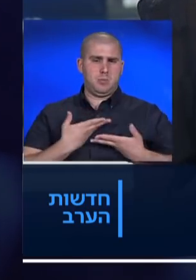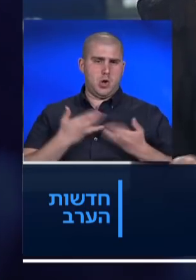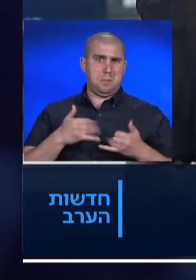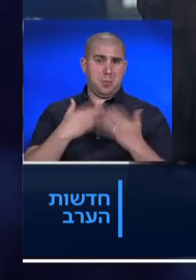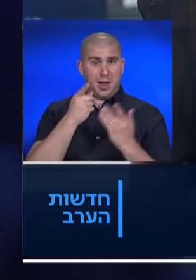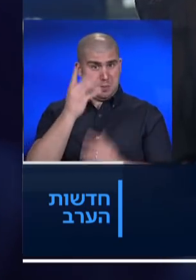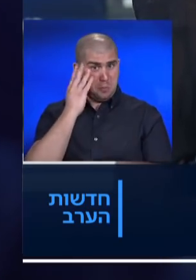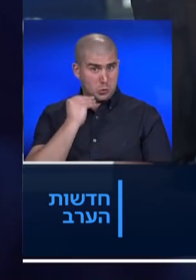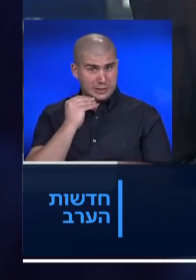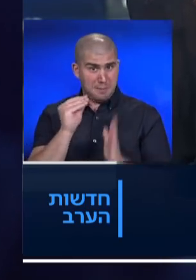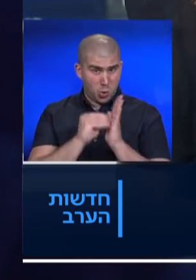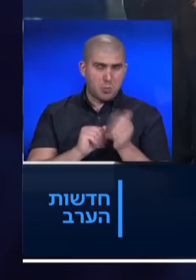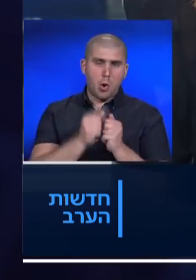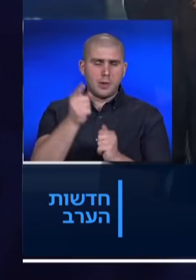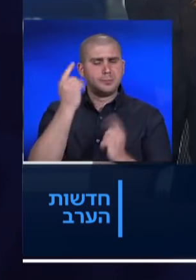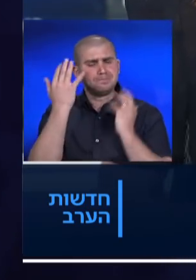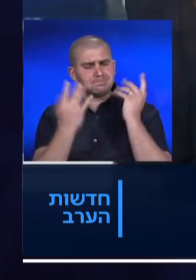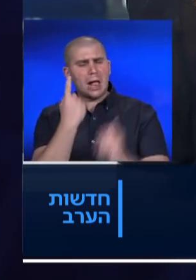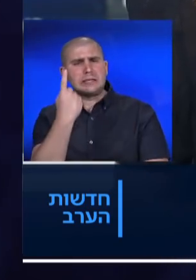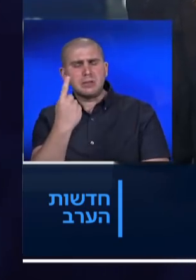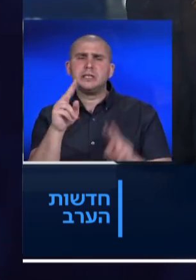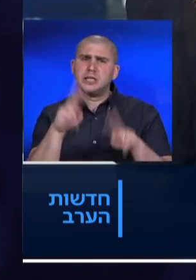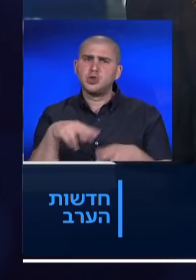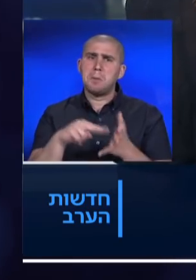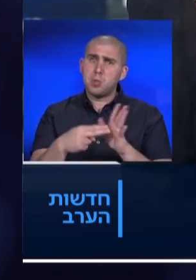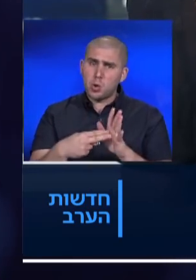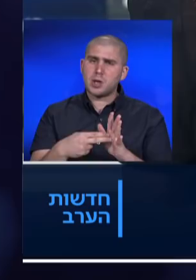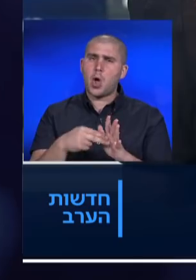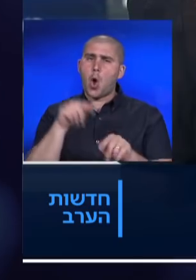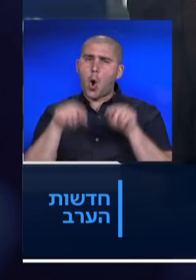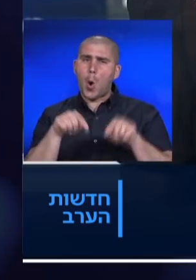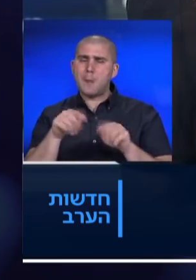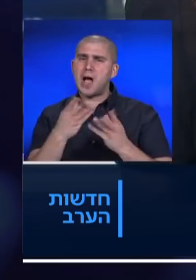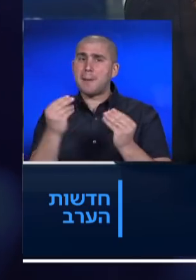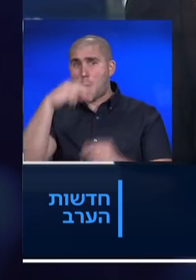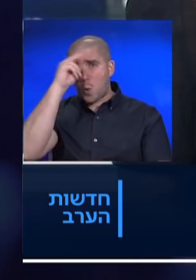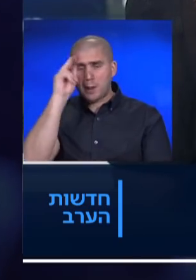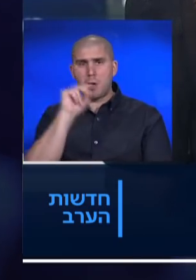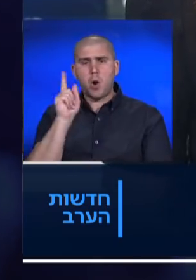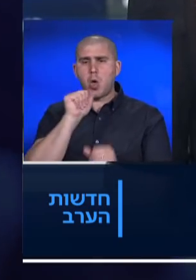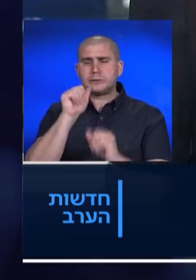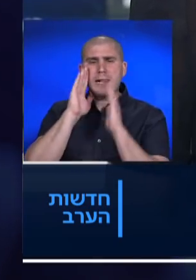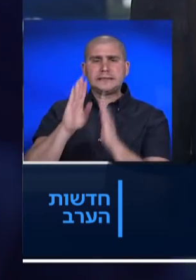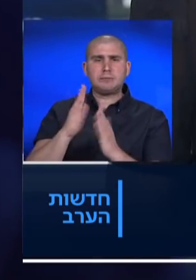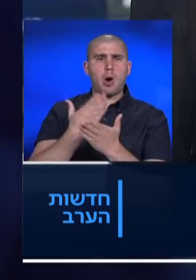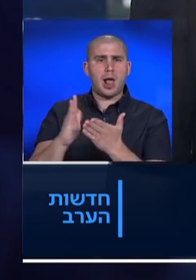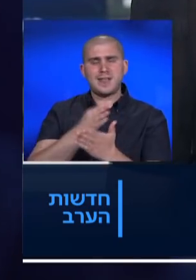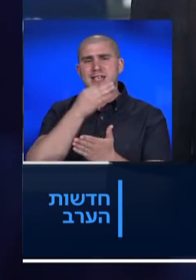שאתה אומר לעצמך, יש בתוכנית הזאת חורים, ביותר מדי הורים לא סמכו על ההחלטה שלי והעדיפו להישאר